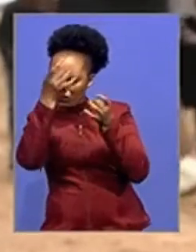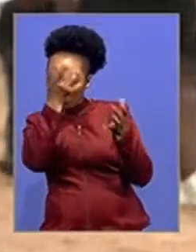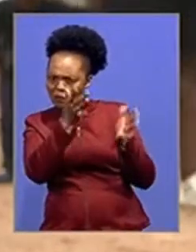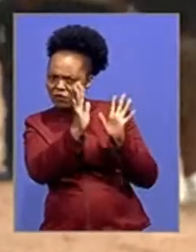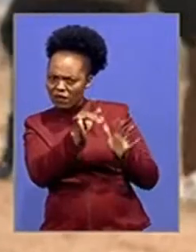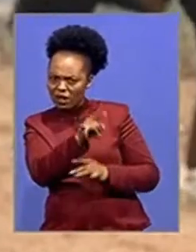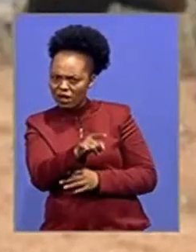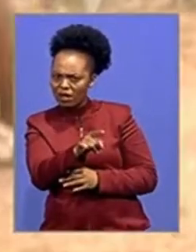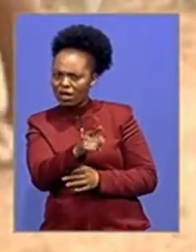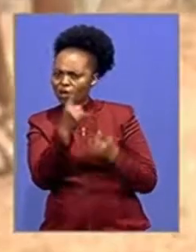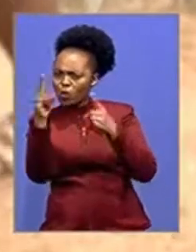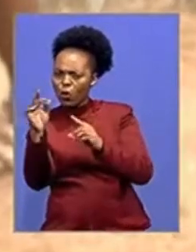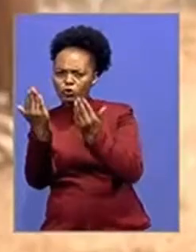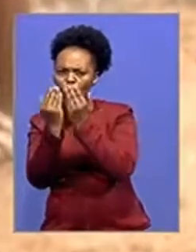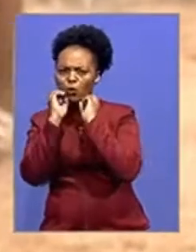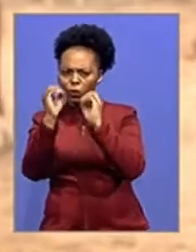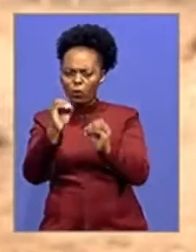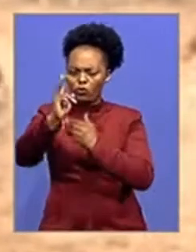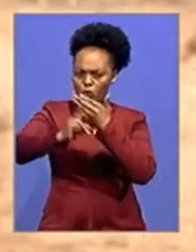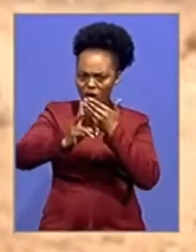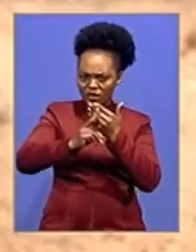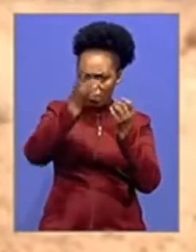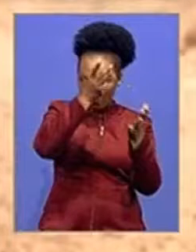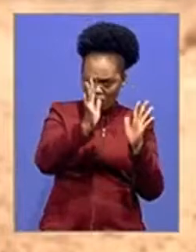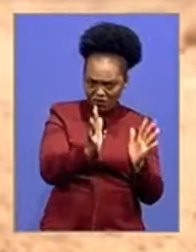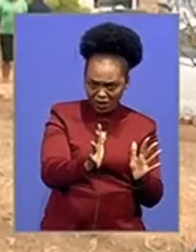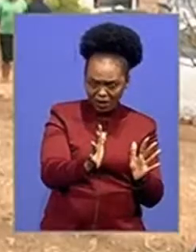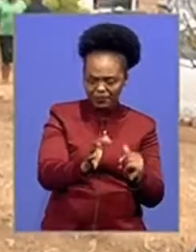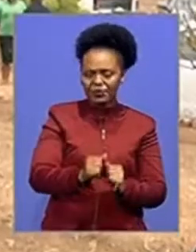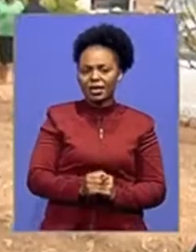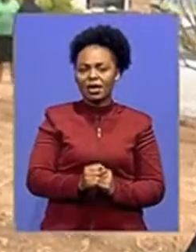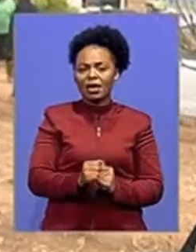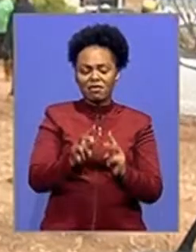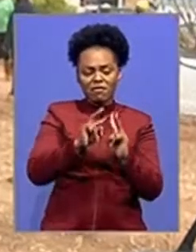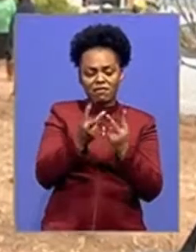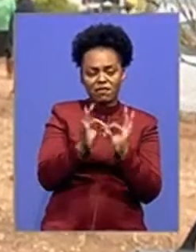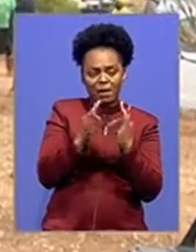bana ba bona ba be ba sa tle sekolong tekano ya dibeke tše pedi. Bobedi malapa